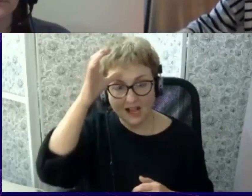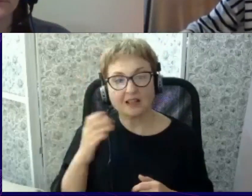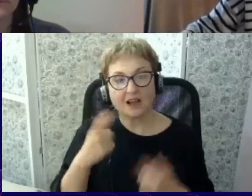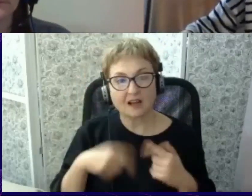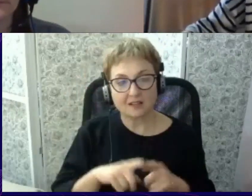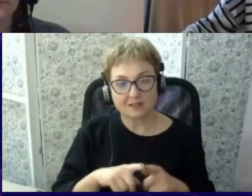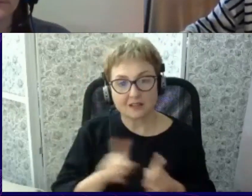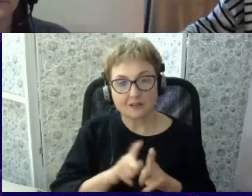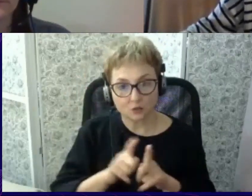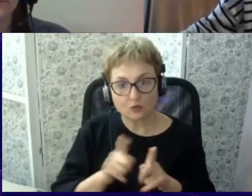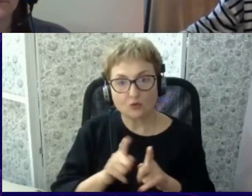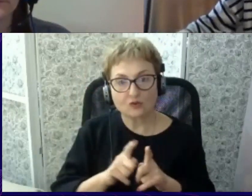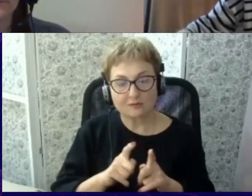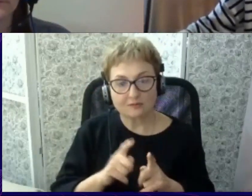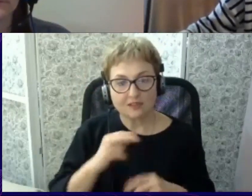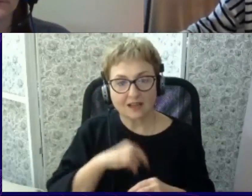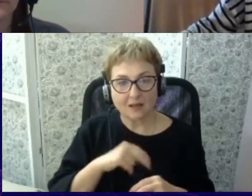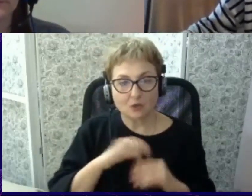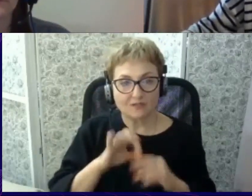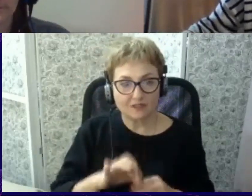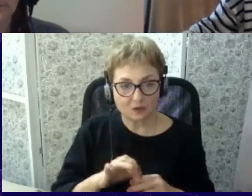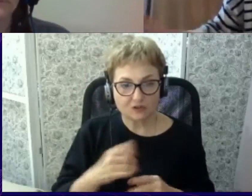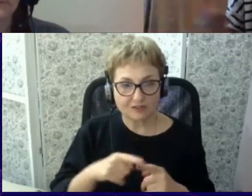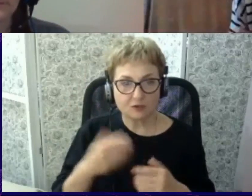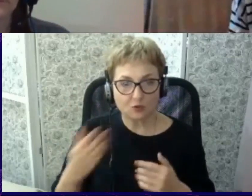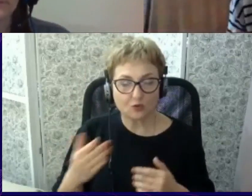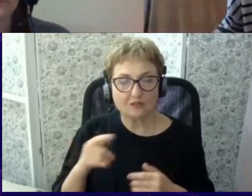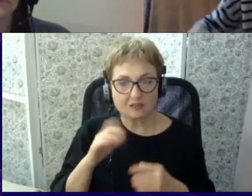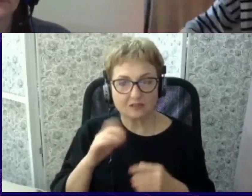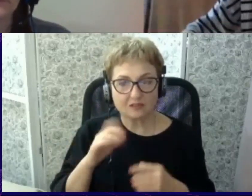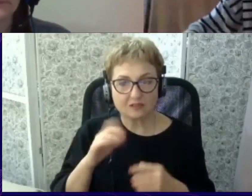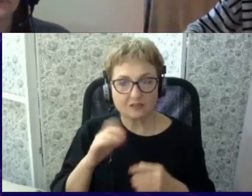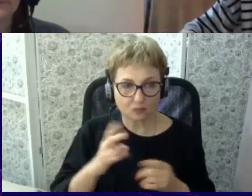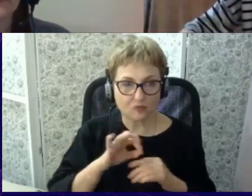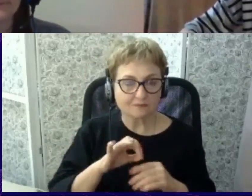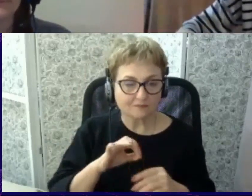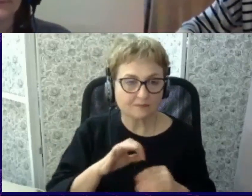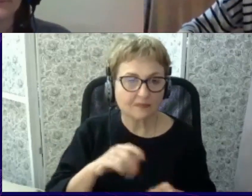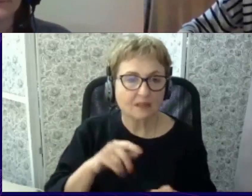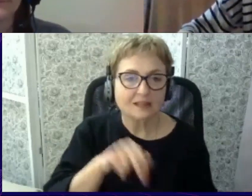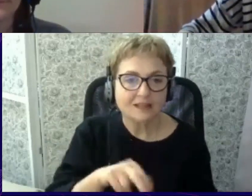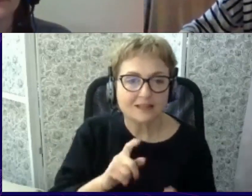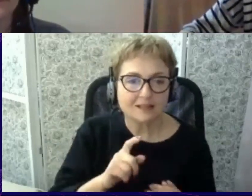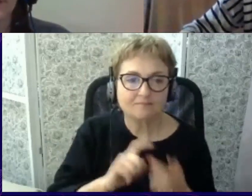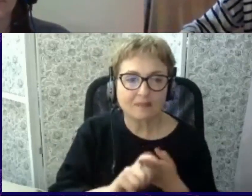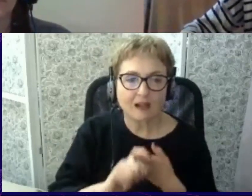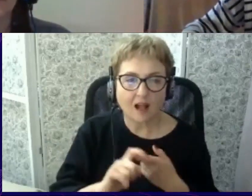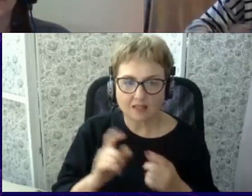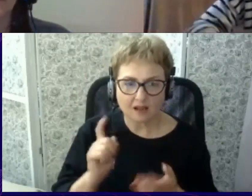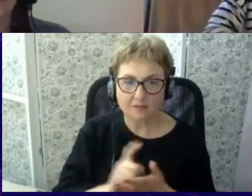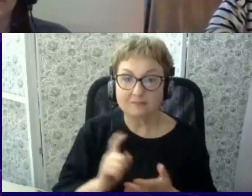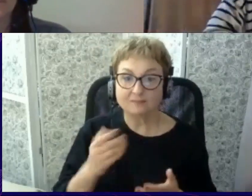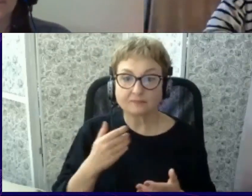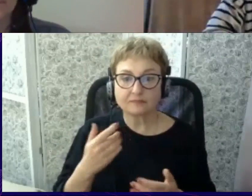образовательных организаций тоже работа ведется в эту сторону, и действительно нужно идти на контакт, полностью с вами согласна. Да, Анна,